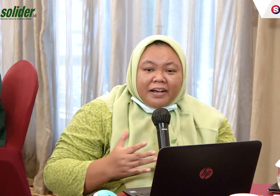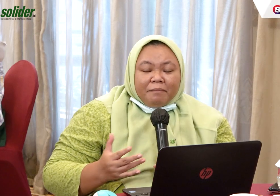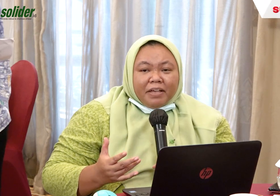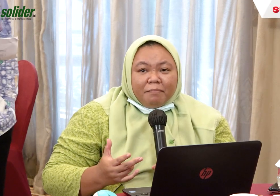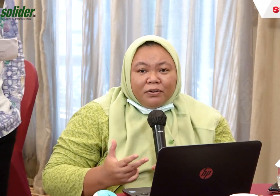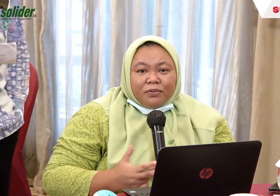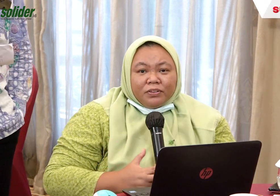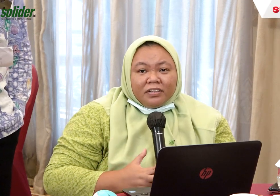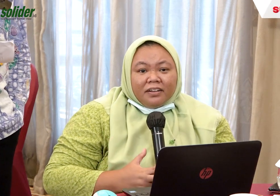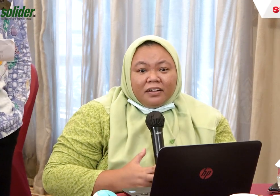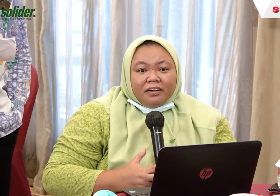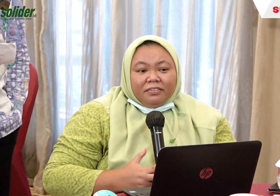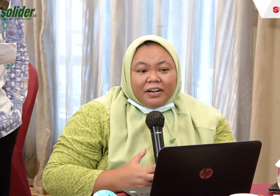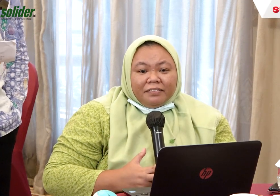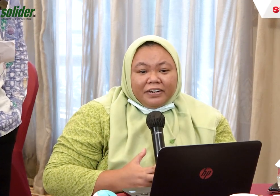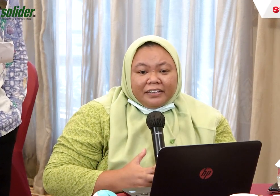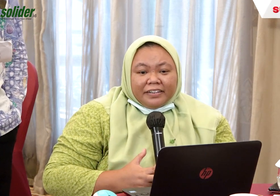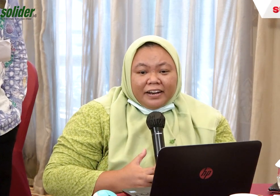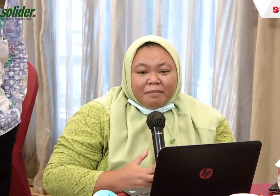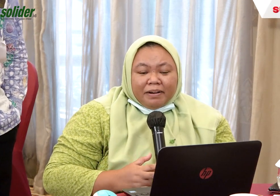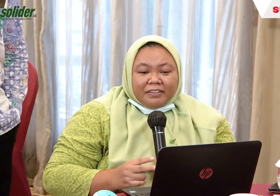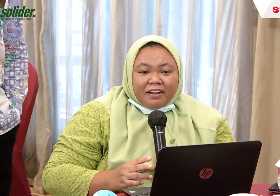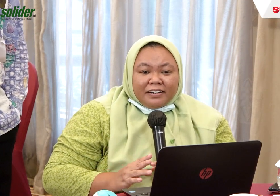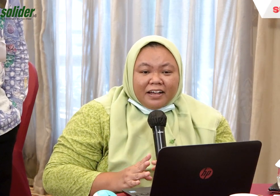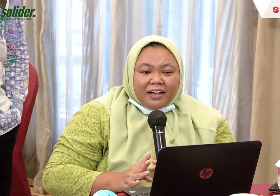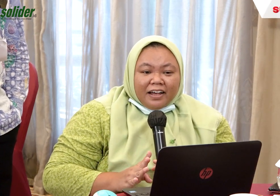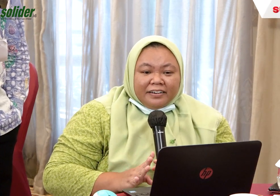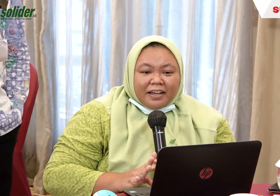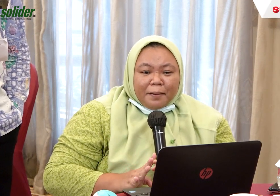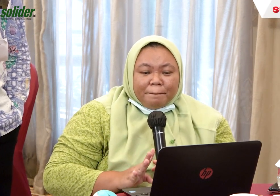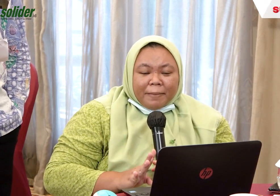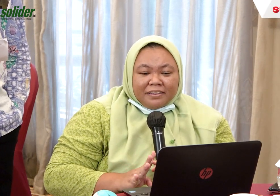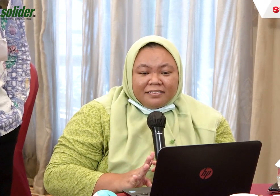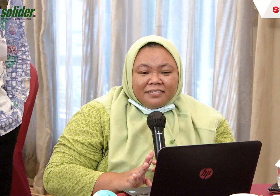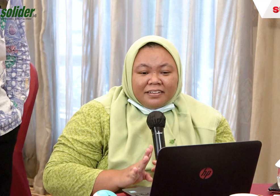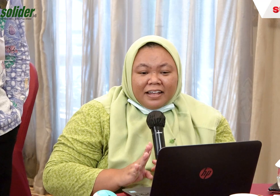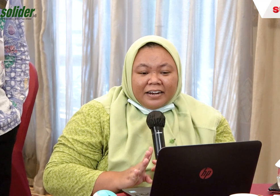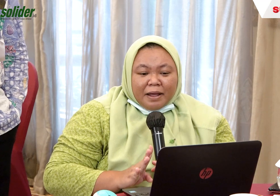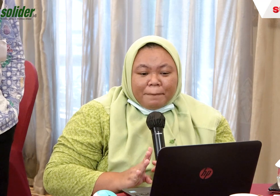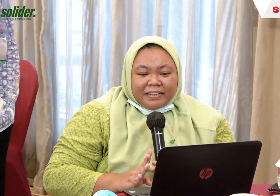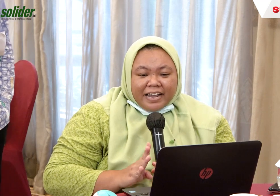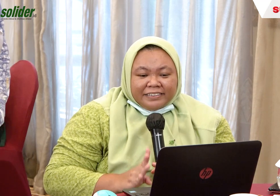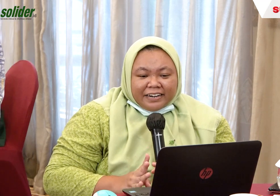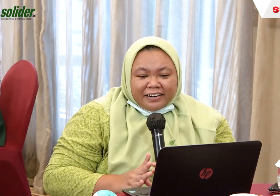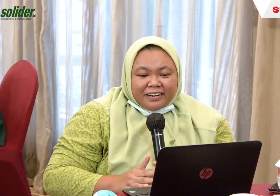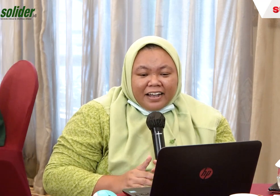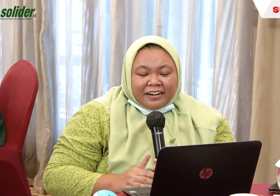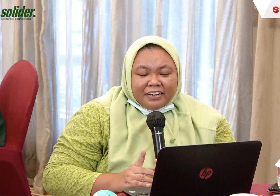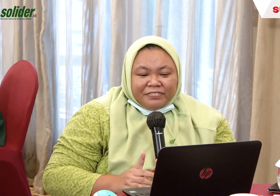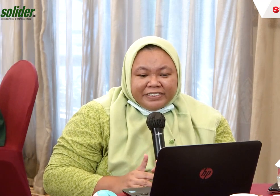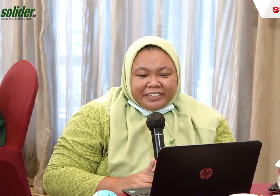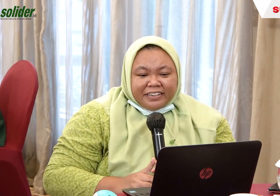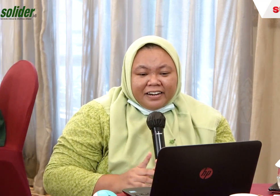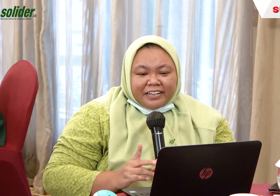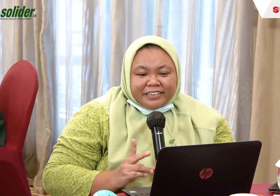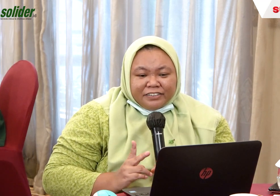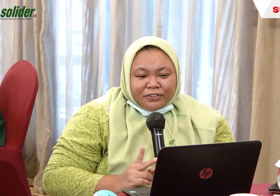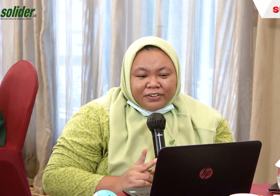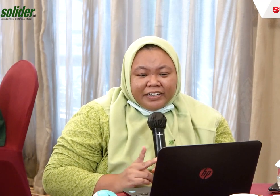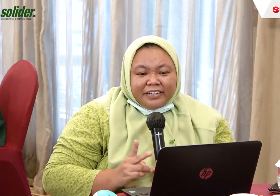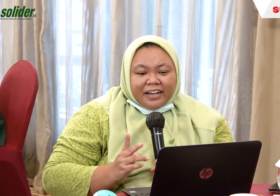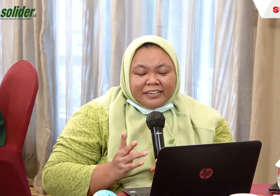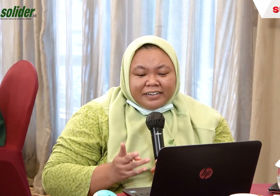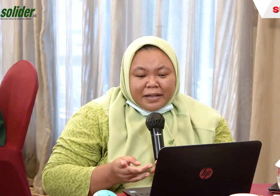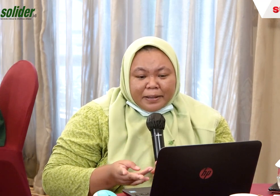sangat beragam yang menurut undang-undang 38 itu ada ada empat ada empat klaster ada fisik